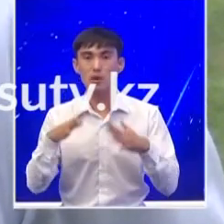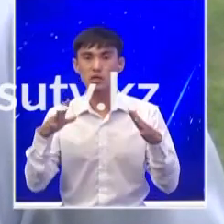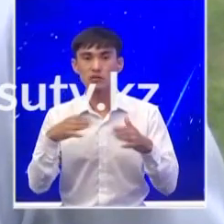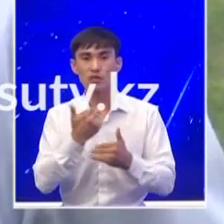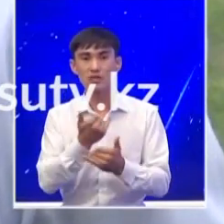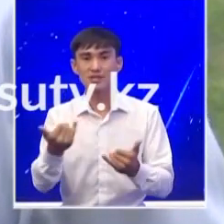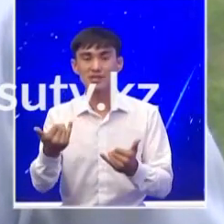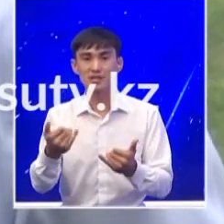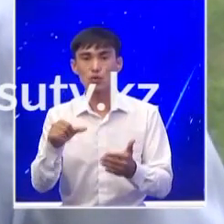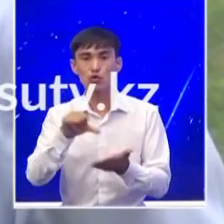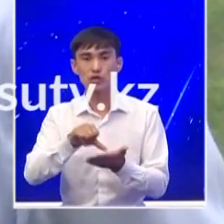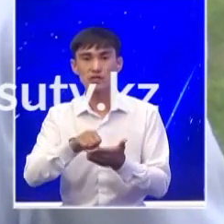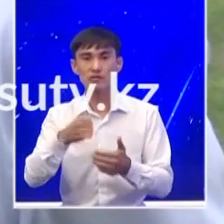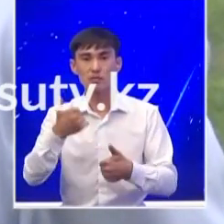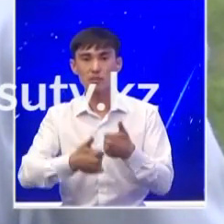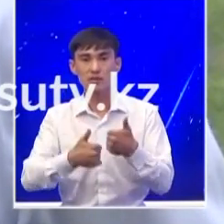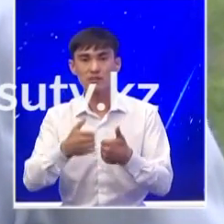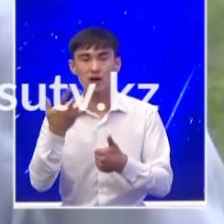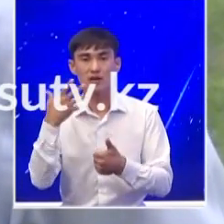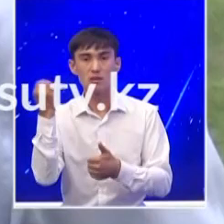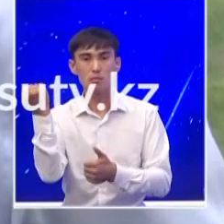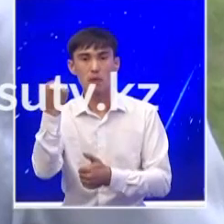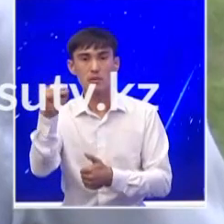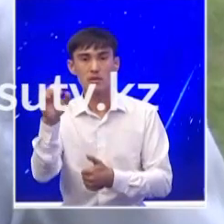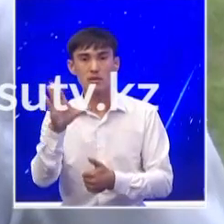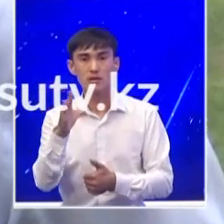них участвовало в матче, когда они победили на